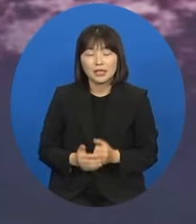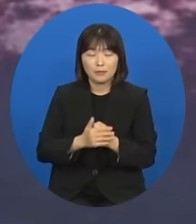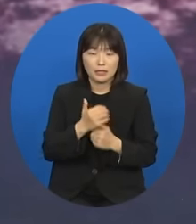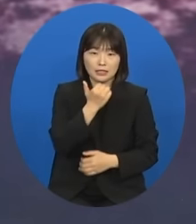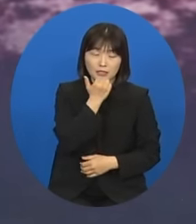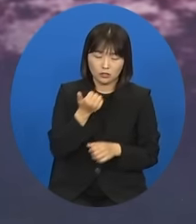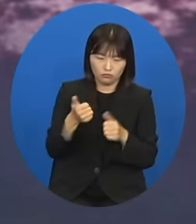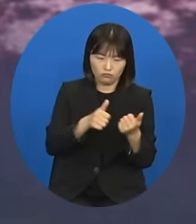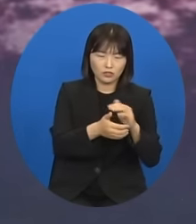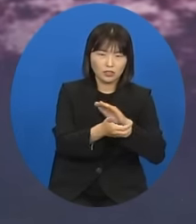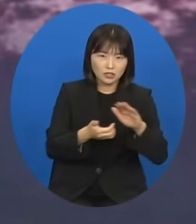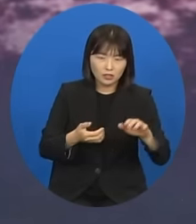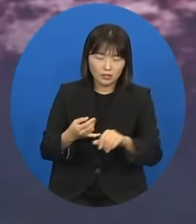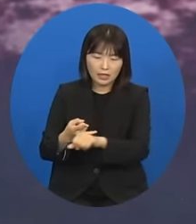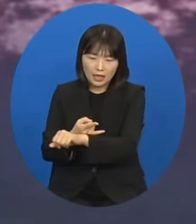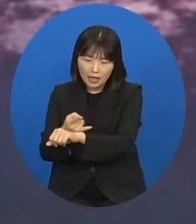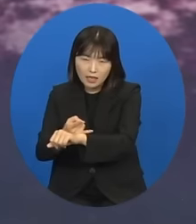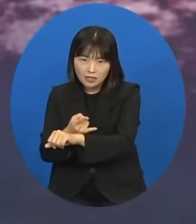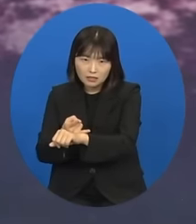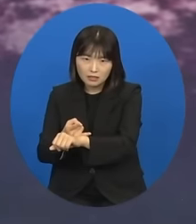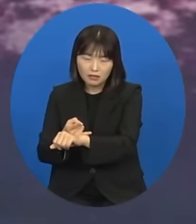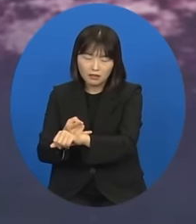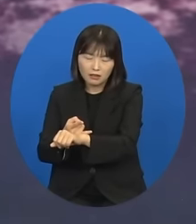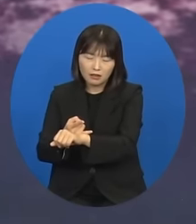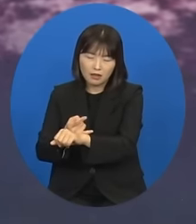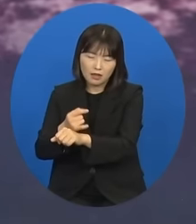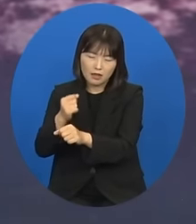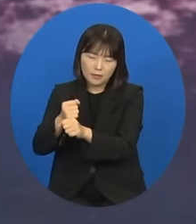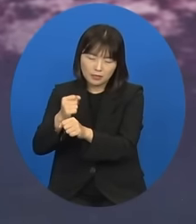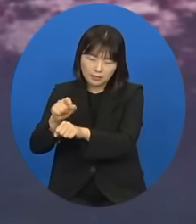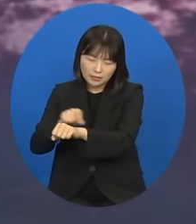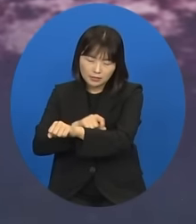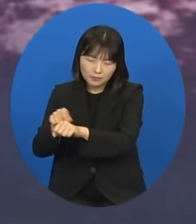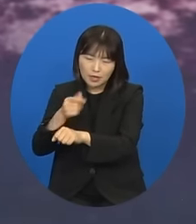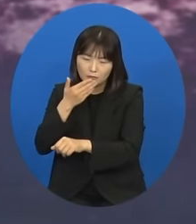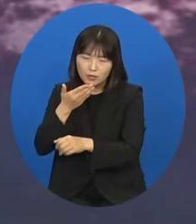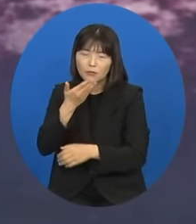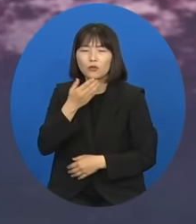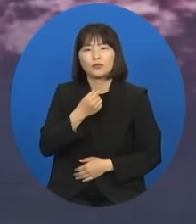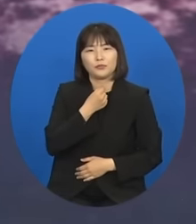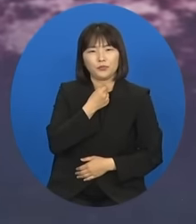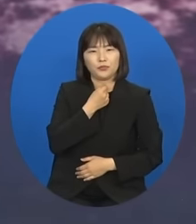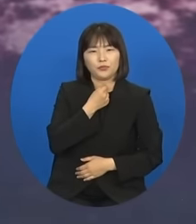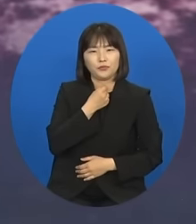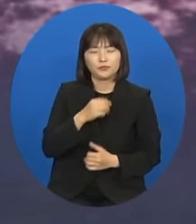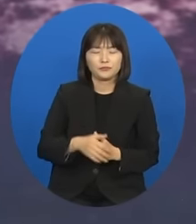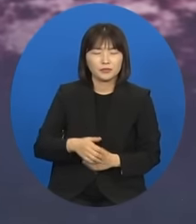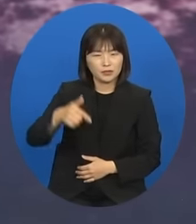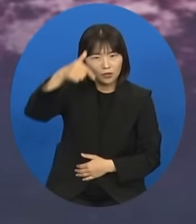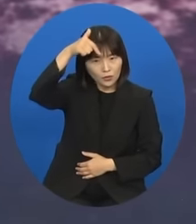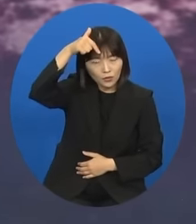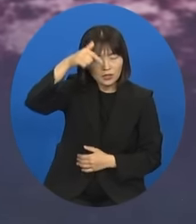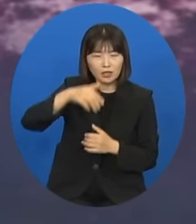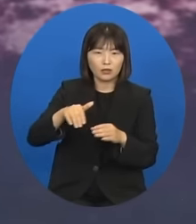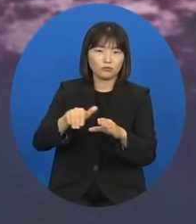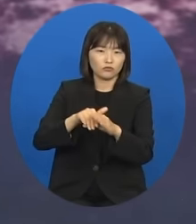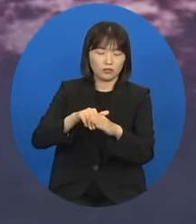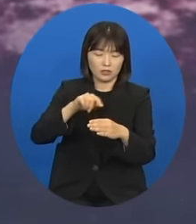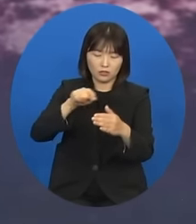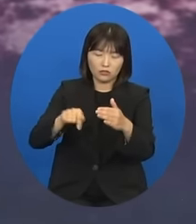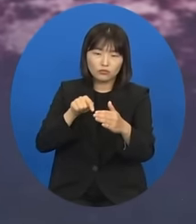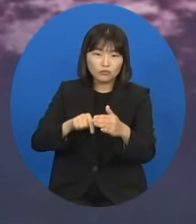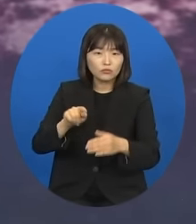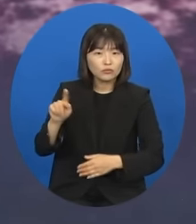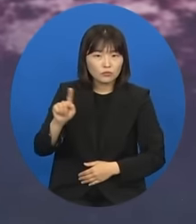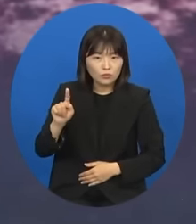전에이 에서가 해주는 별미를 먹고 싶었던 거예요 어 고대 근동에 문화 중에 이런 것이 있었다고